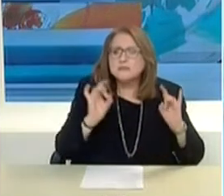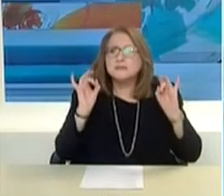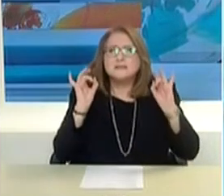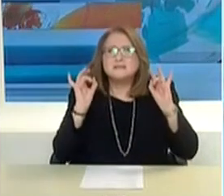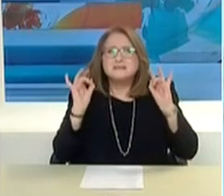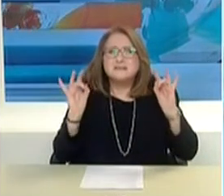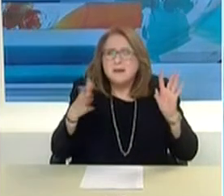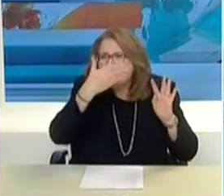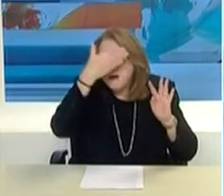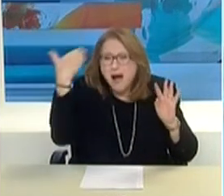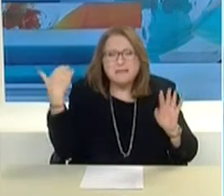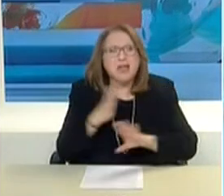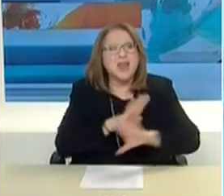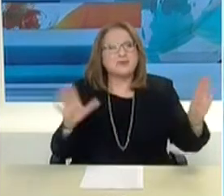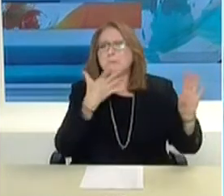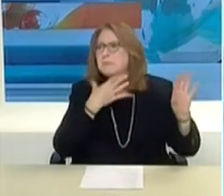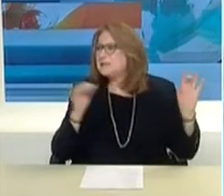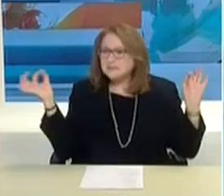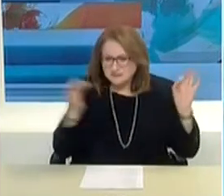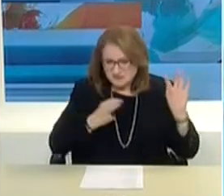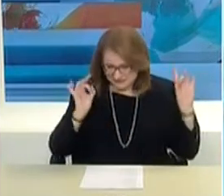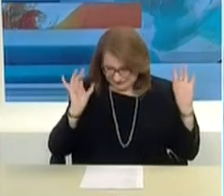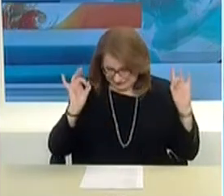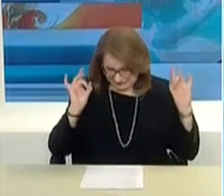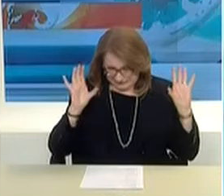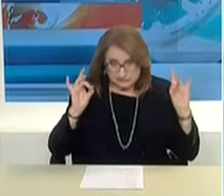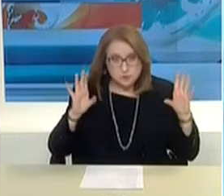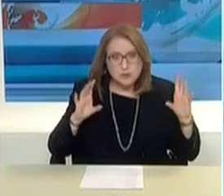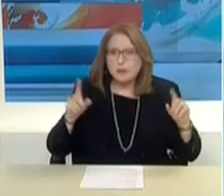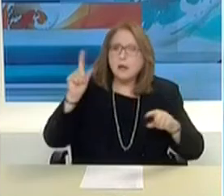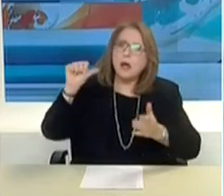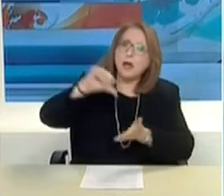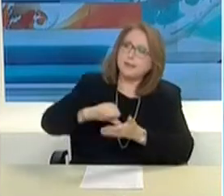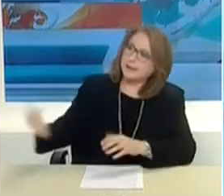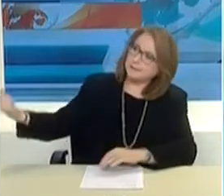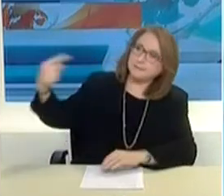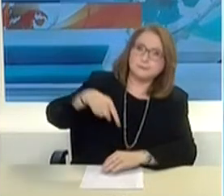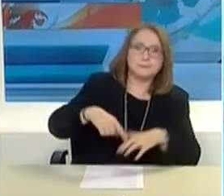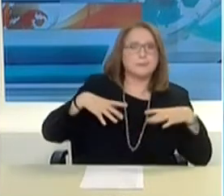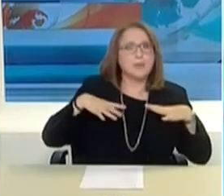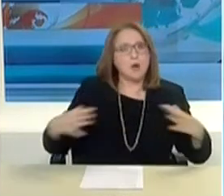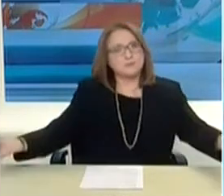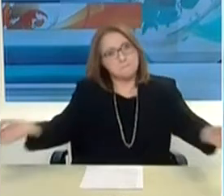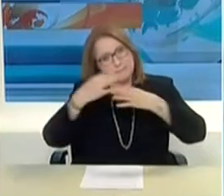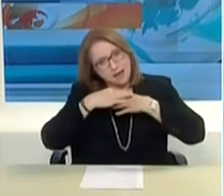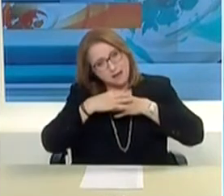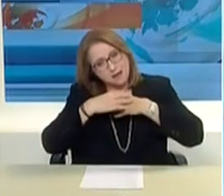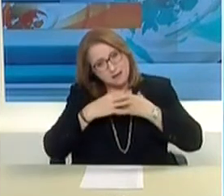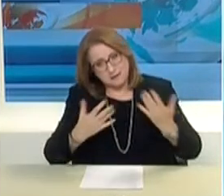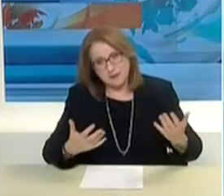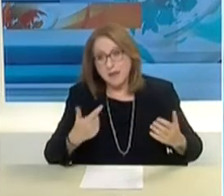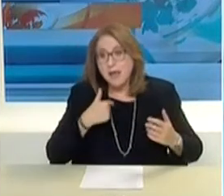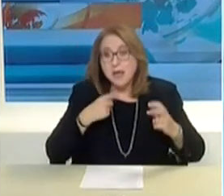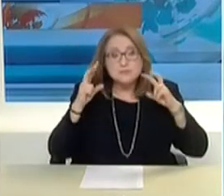οποία δεν έχουμε μέχρι τώρα κρούσματα. Όλο αυτό βεβαίως και το παρακολουθούμε και το παρακολουθούμε από πολύ κοντά. Δεν είναι θέμα